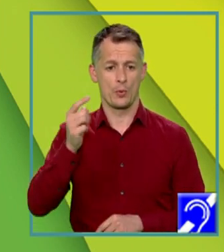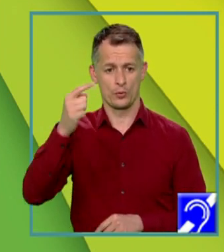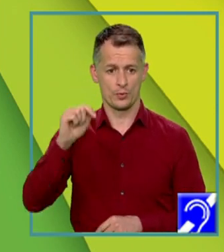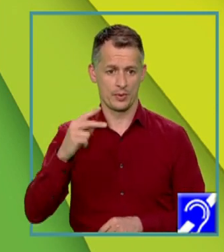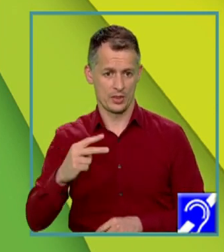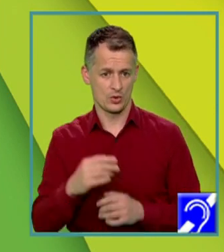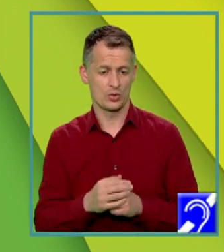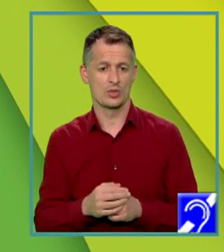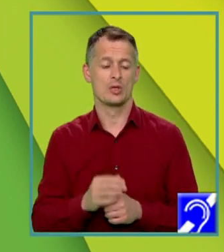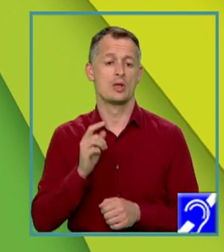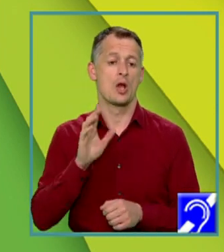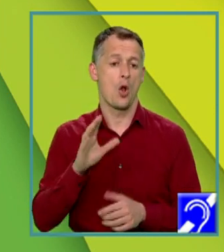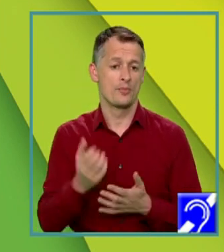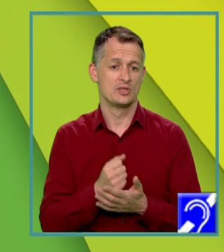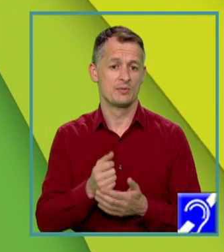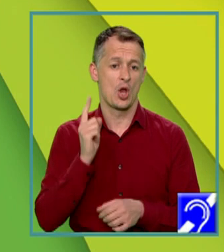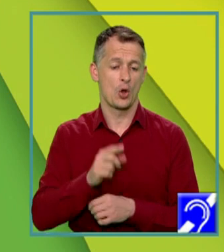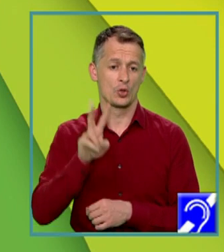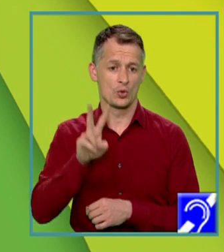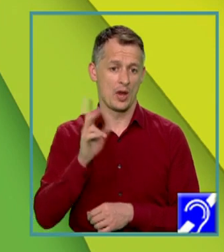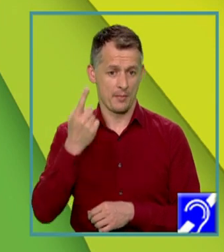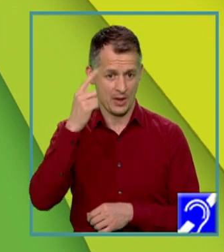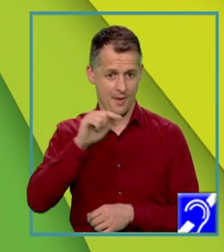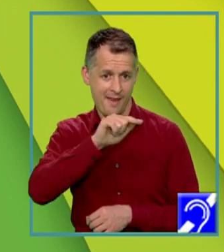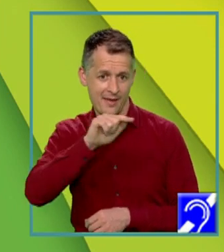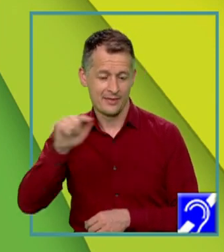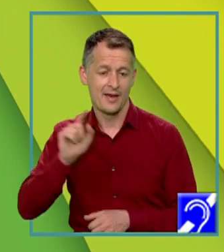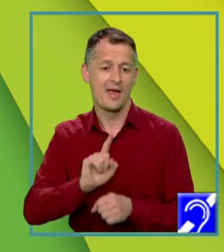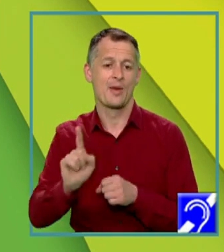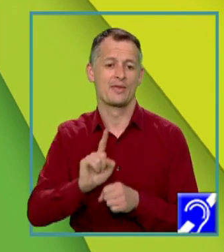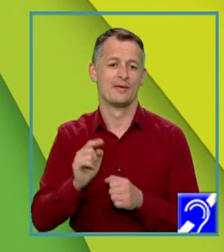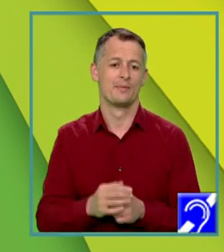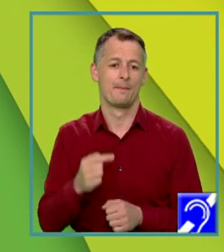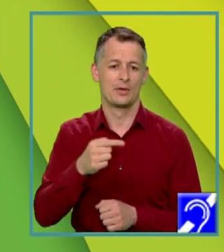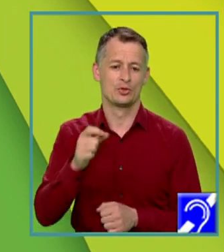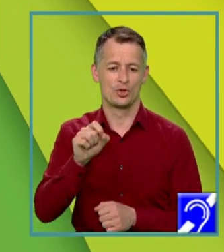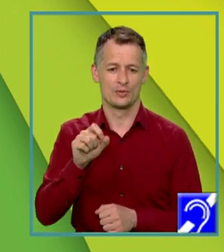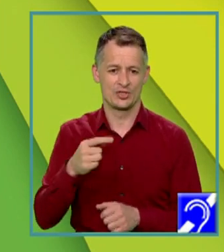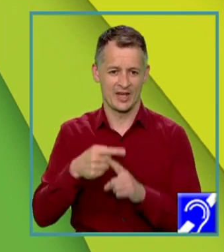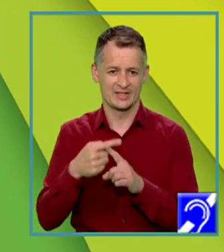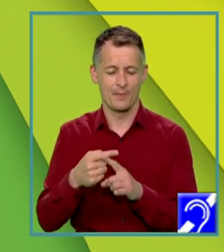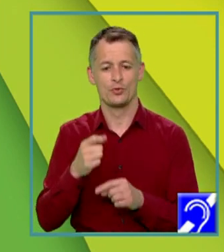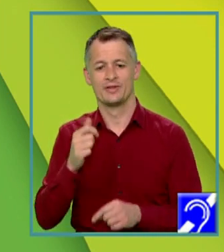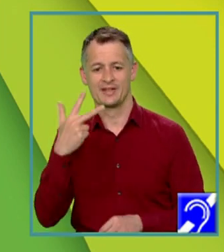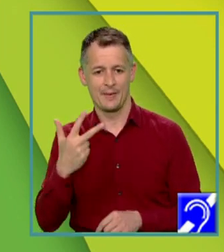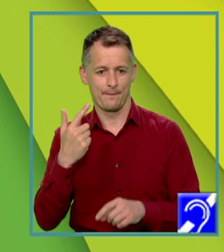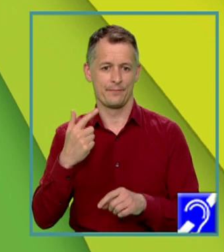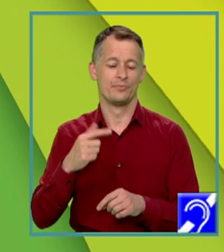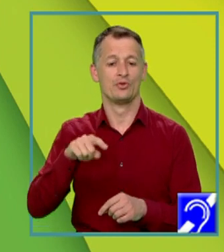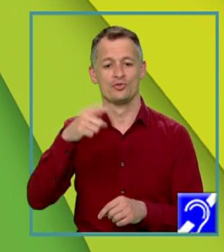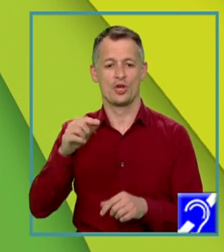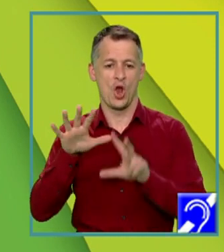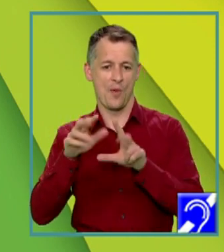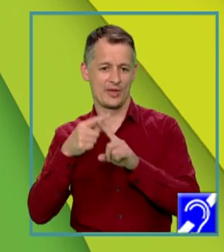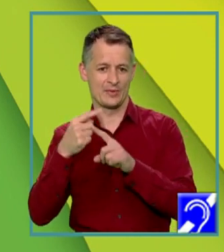Matrice pătratică de ordinul doi care pe prima linie a romantic al A minus 12 x plus 3 și